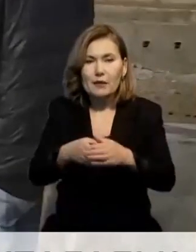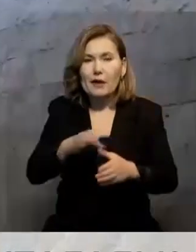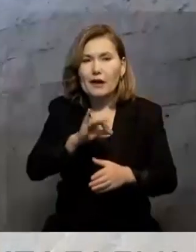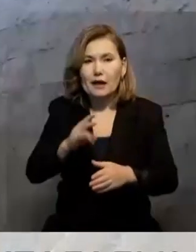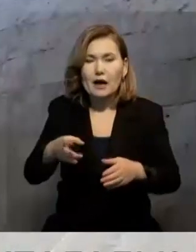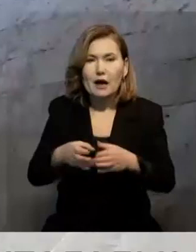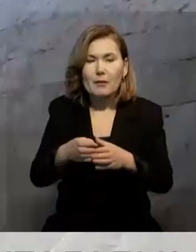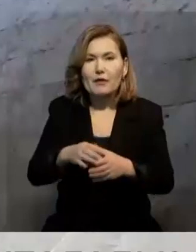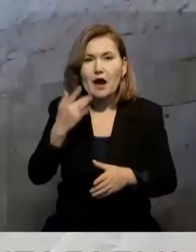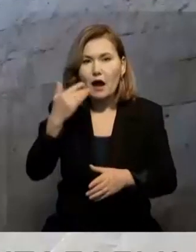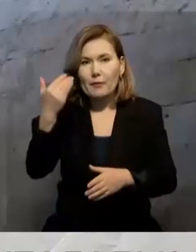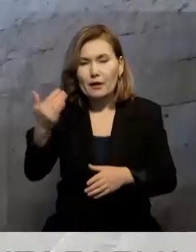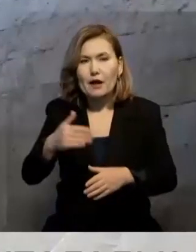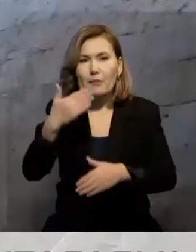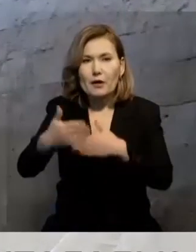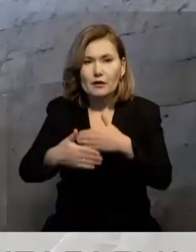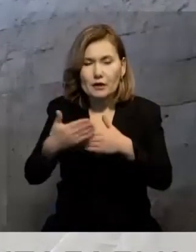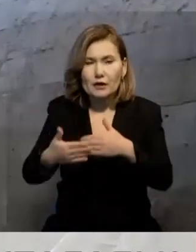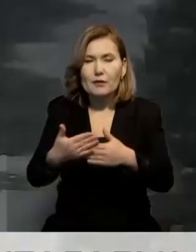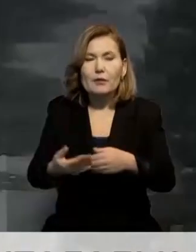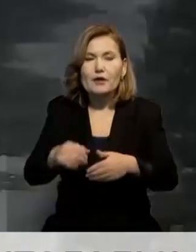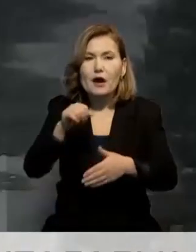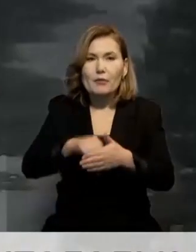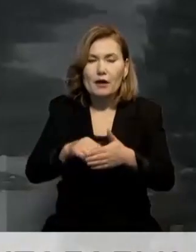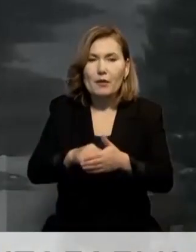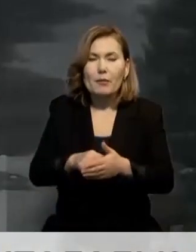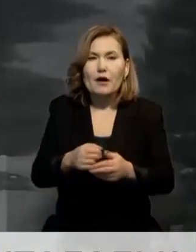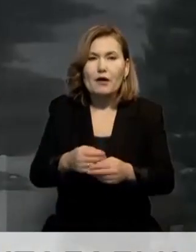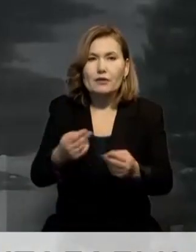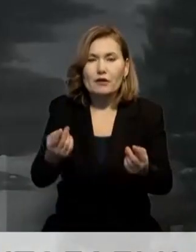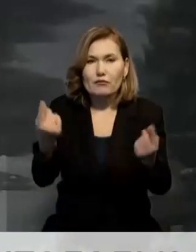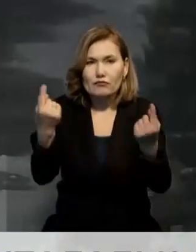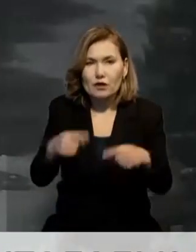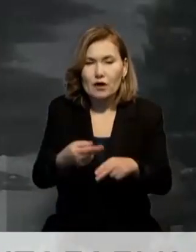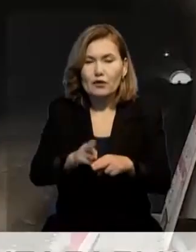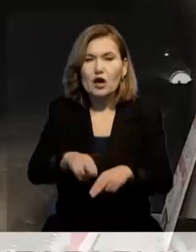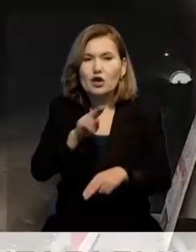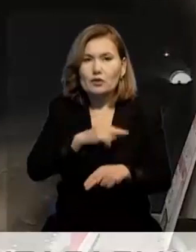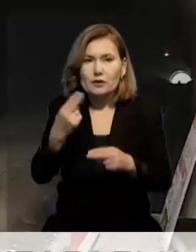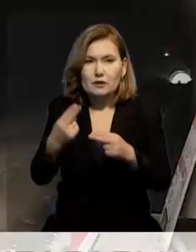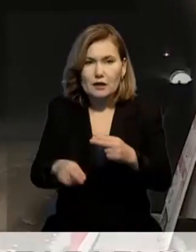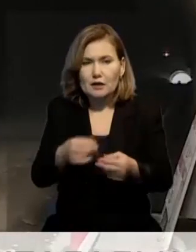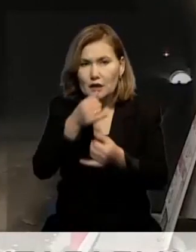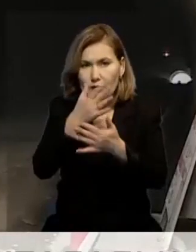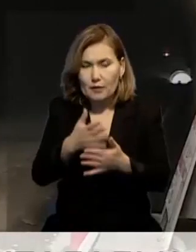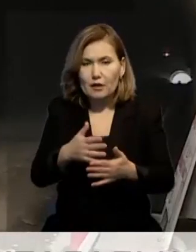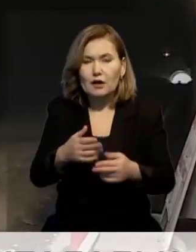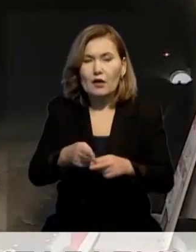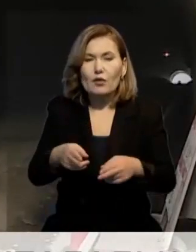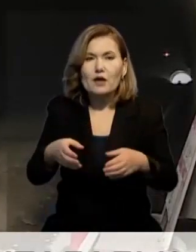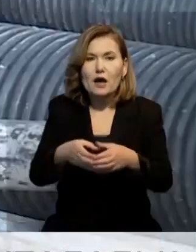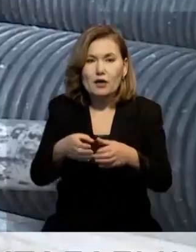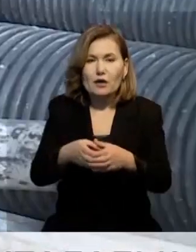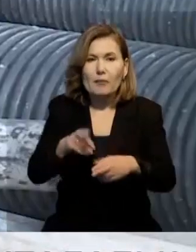компания Америка тарапынан санкциялар көбейіп кетуіне байланысты банкротқа ұшырап, жұмысты соңына дейін жеткізбей кетіп қалған. Бұдан кейін қайта